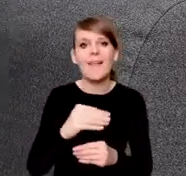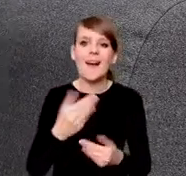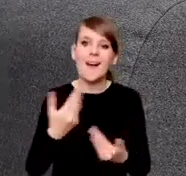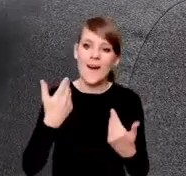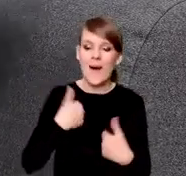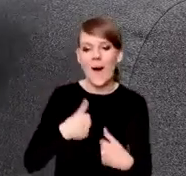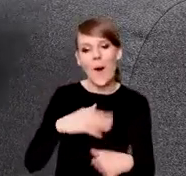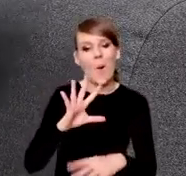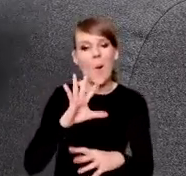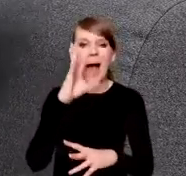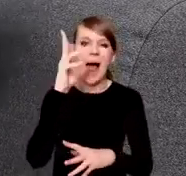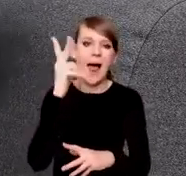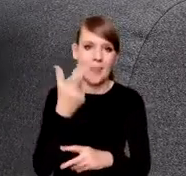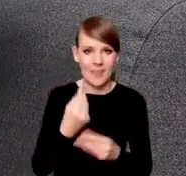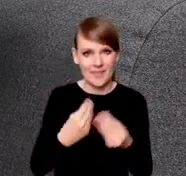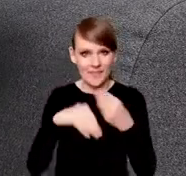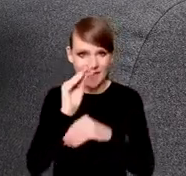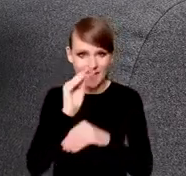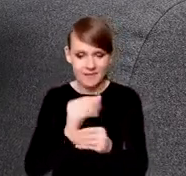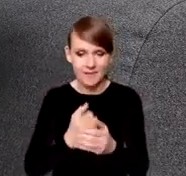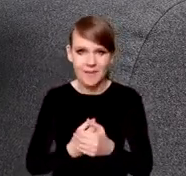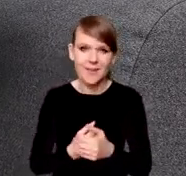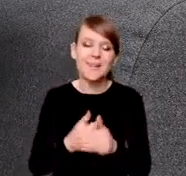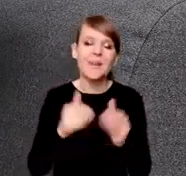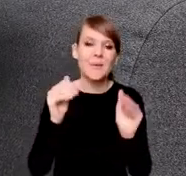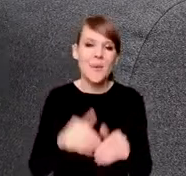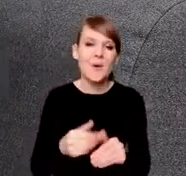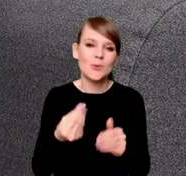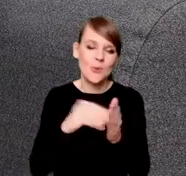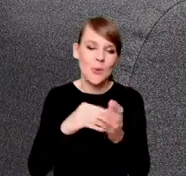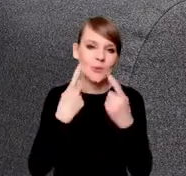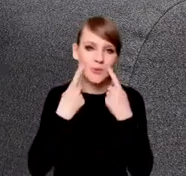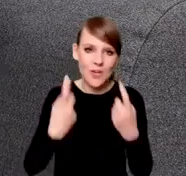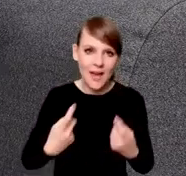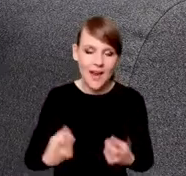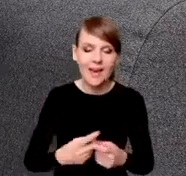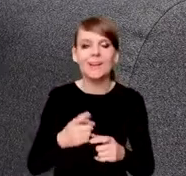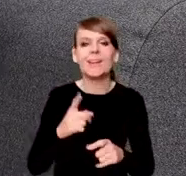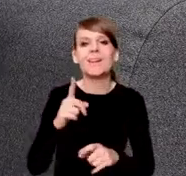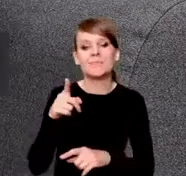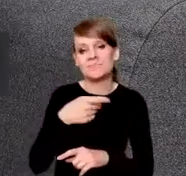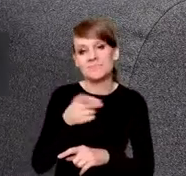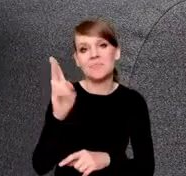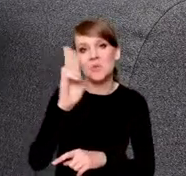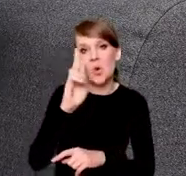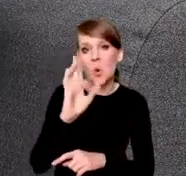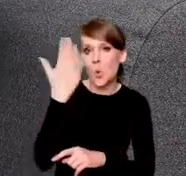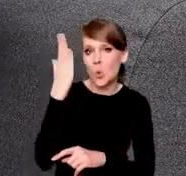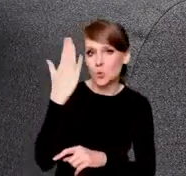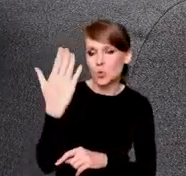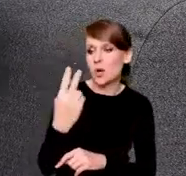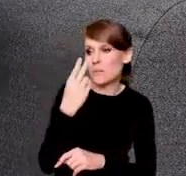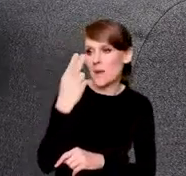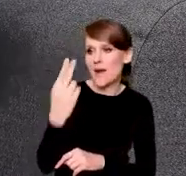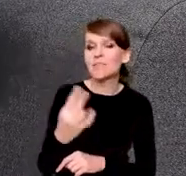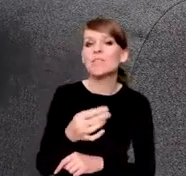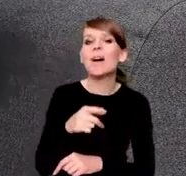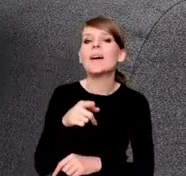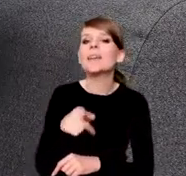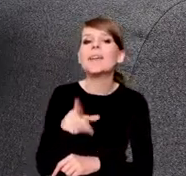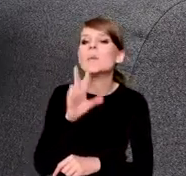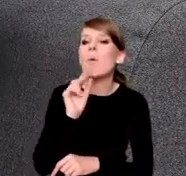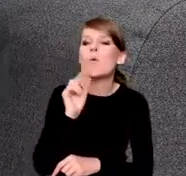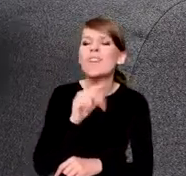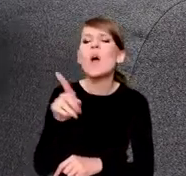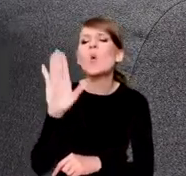można sobie zażartować, że niektórzy patrzą w to lustro, zadając pytanie: lustroeczko, powiedz przecie, kto